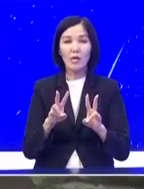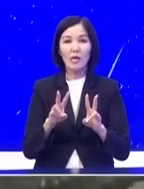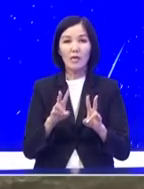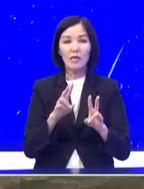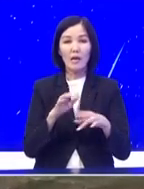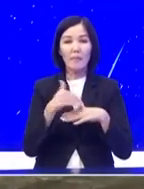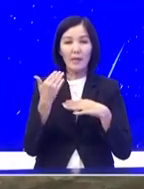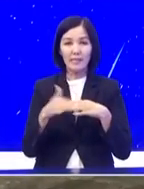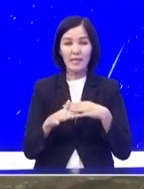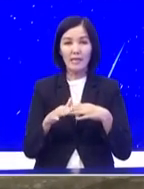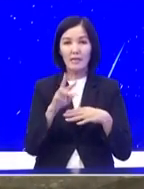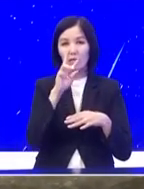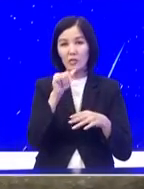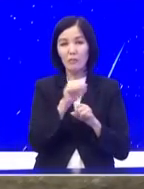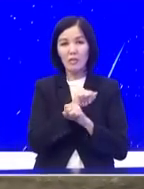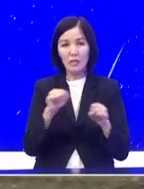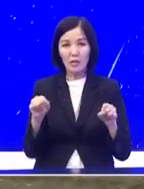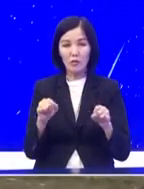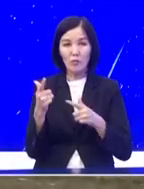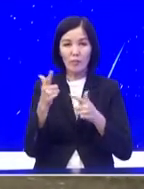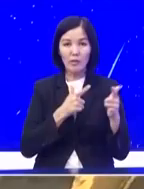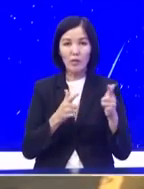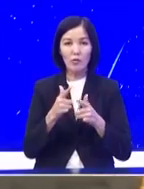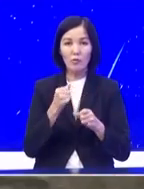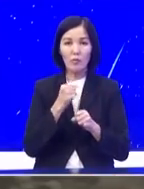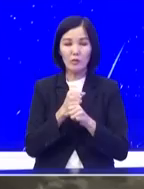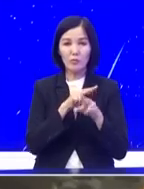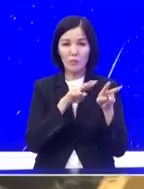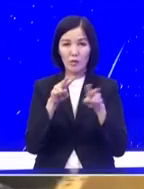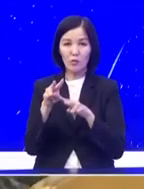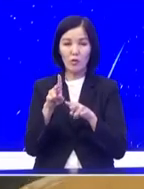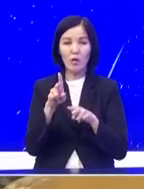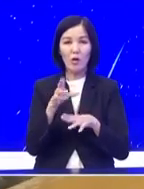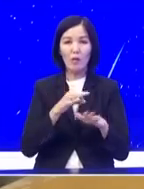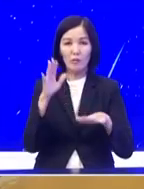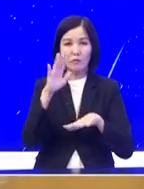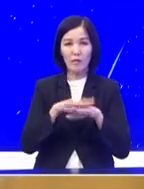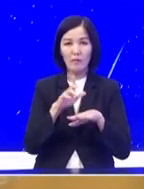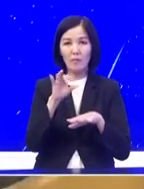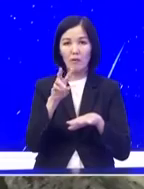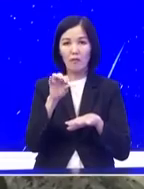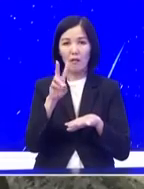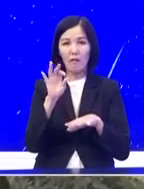должно. Подготовка к отопительному сезону на особом контроле. Амандыка Баталова.